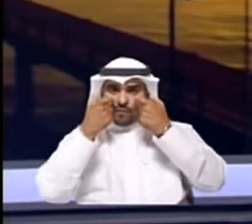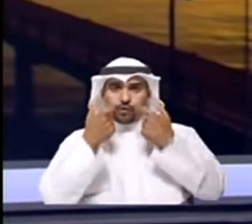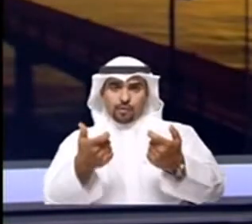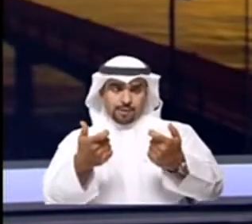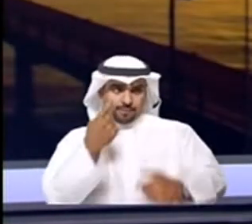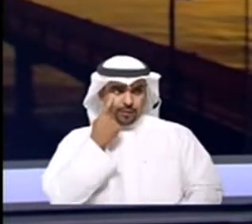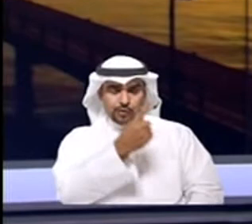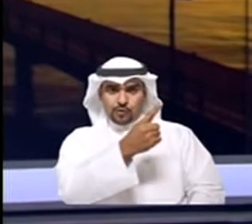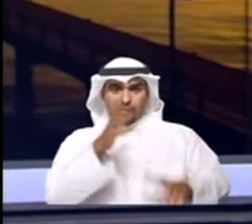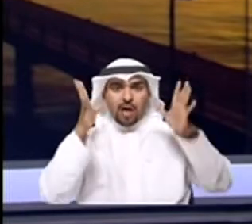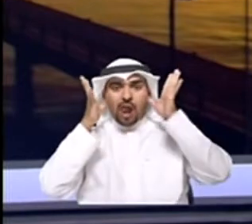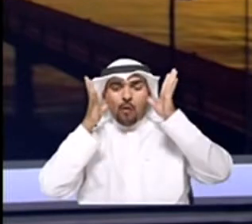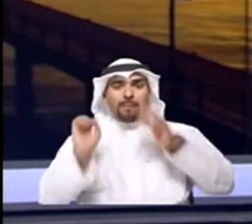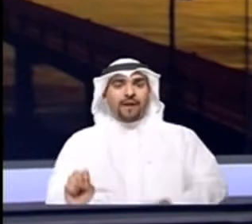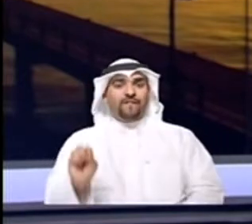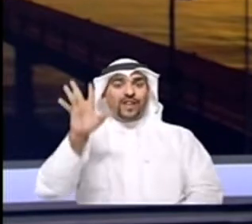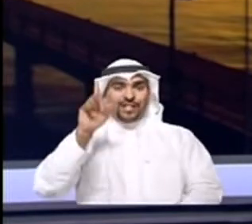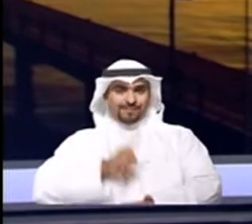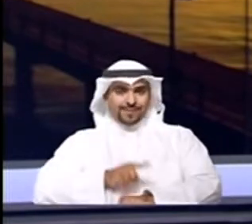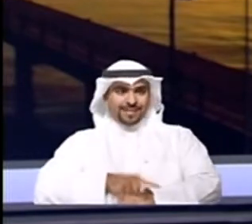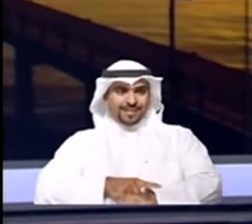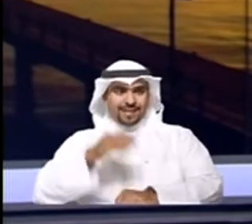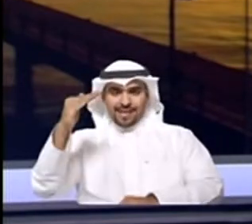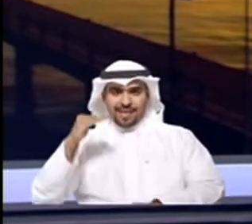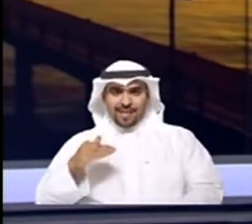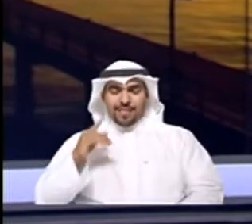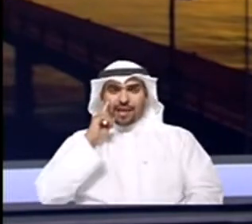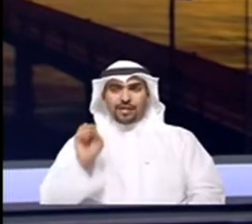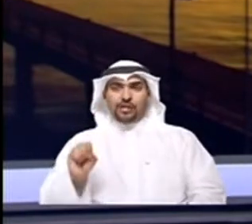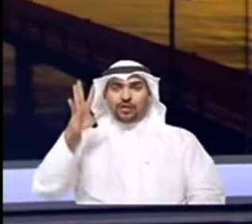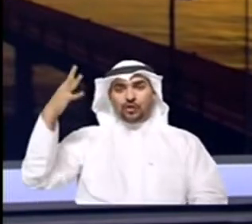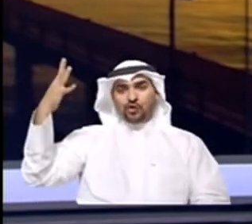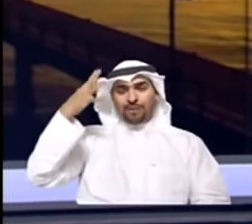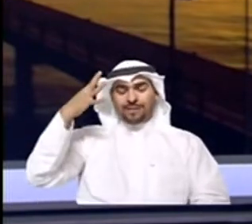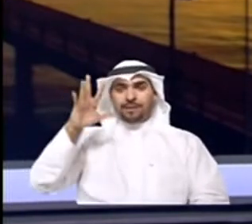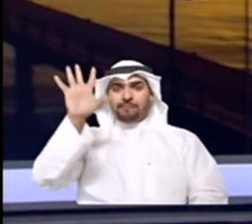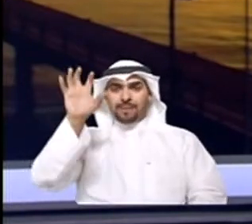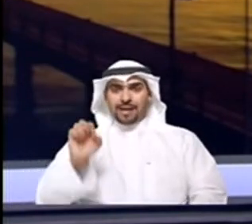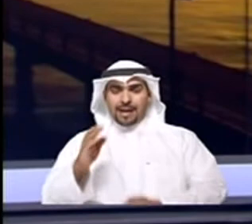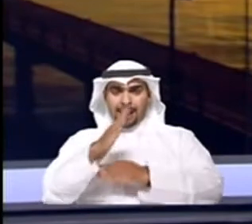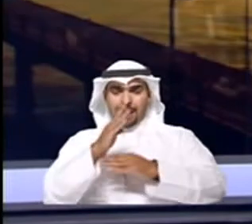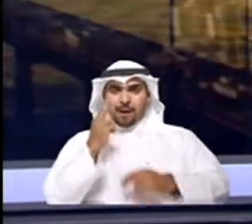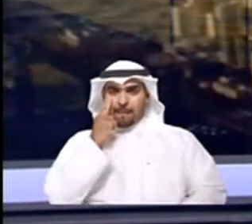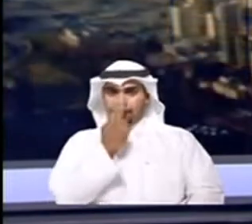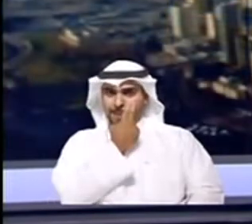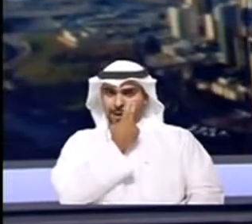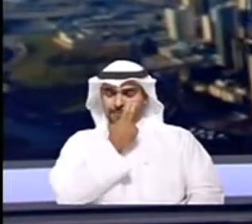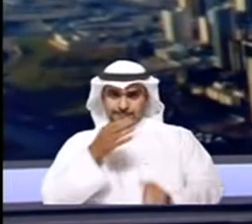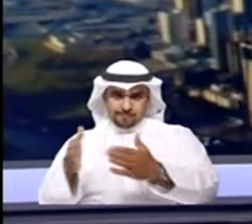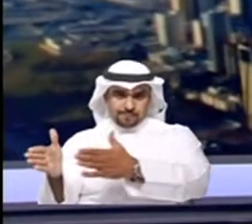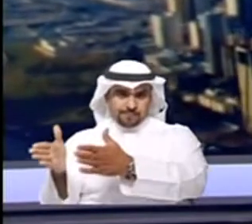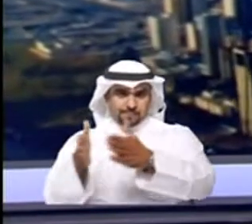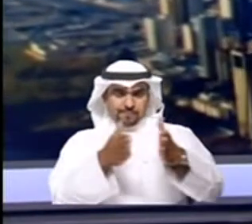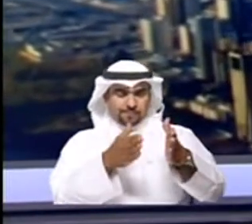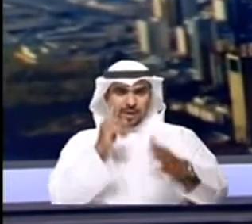الله أذان الفجر الساعة 4:24 والشروق راح يكون الساعة 5:45 والمغرب الساعة 6:05. أما الطقس المتوقع بإذن الله